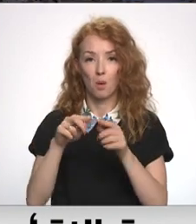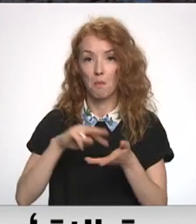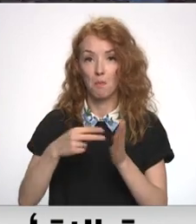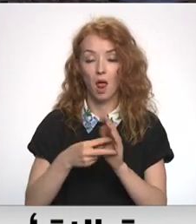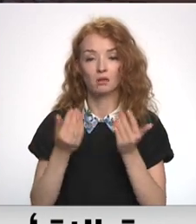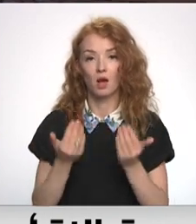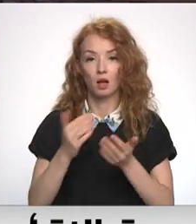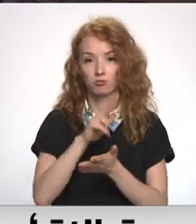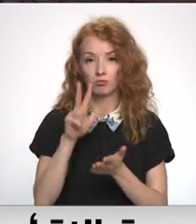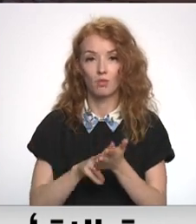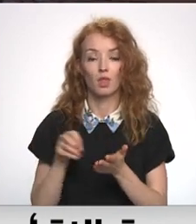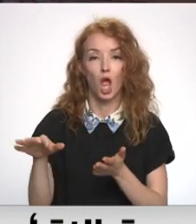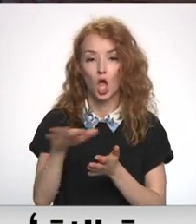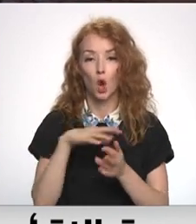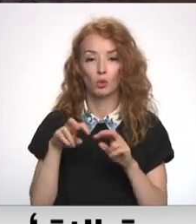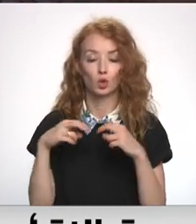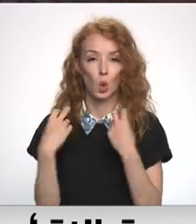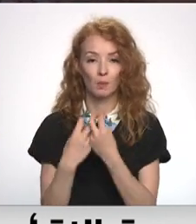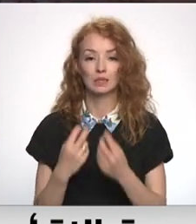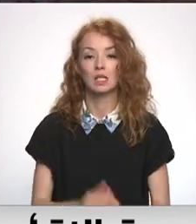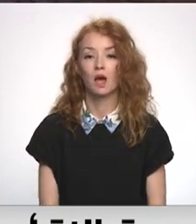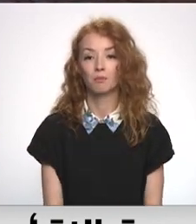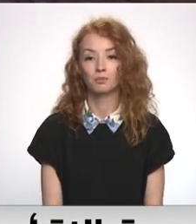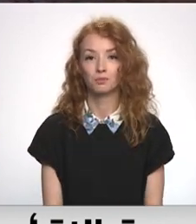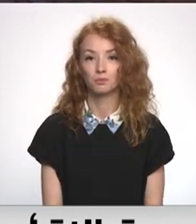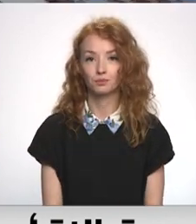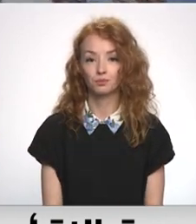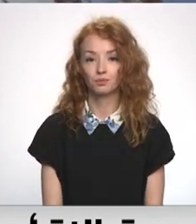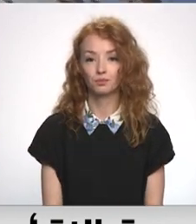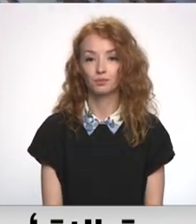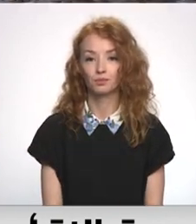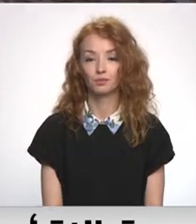plāns tagad jāapstiprina Eiropas komisijā. Dāvids Frenefelds, Latvijas televīzija.